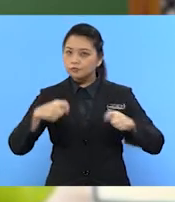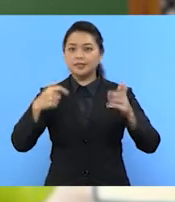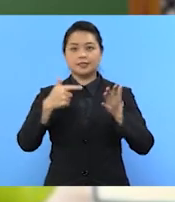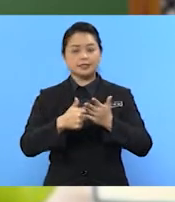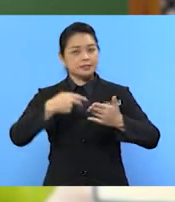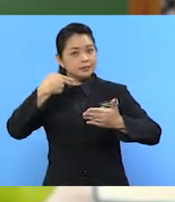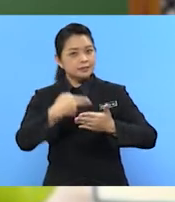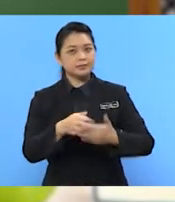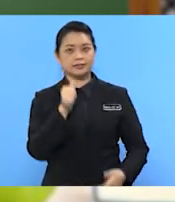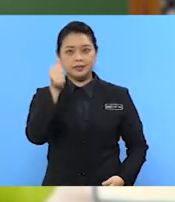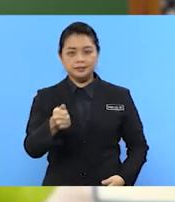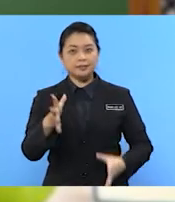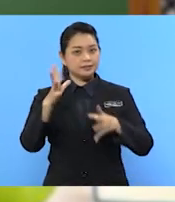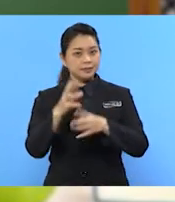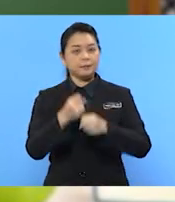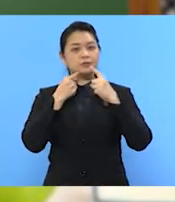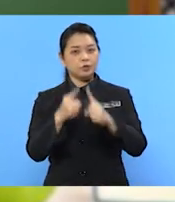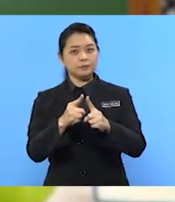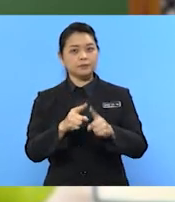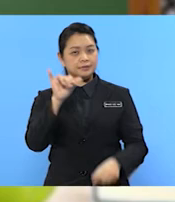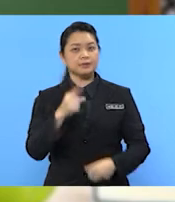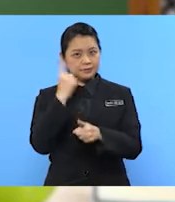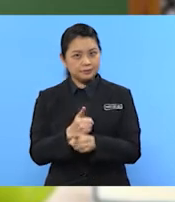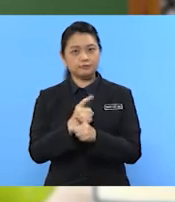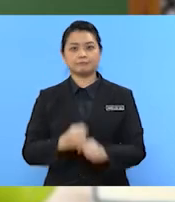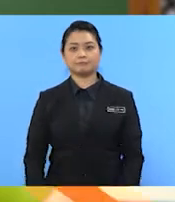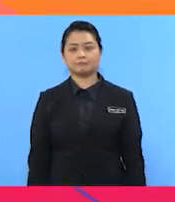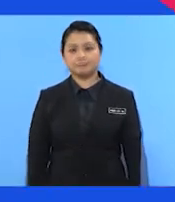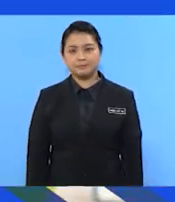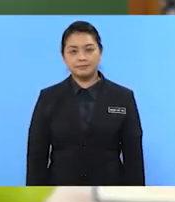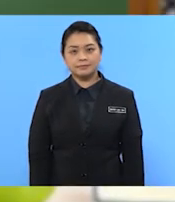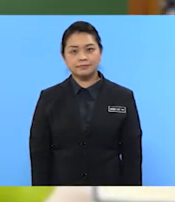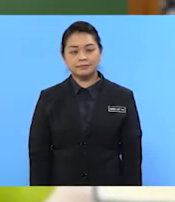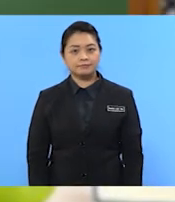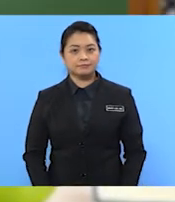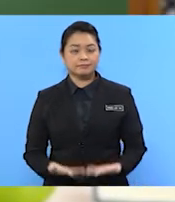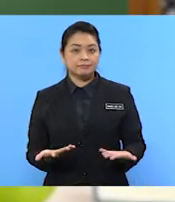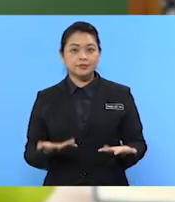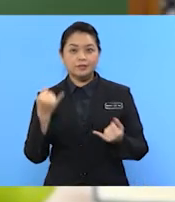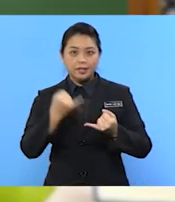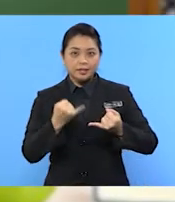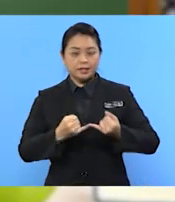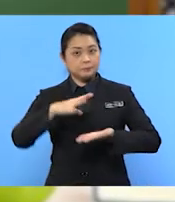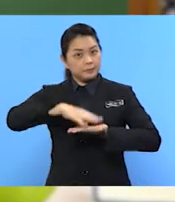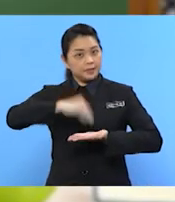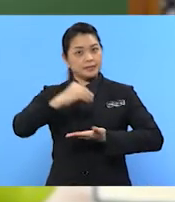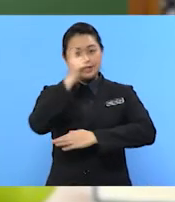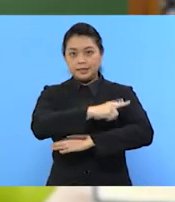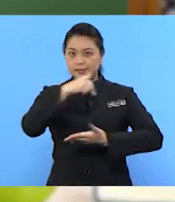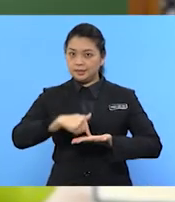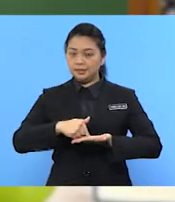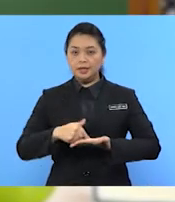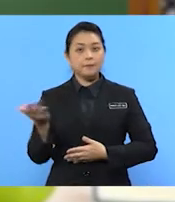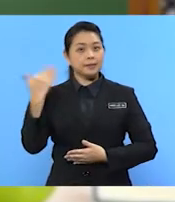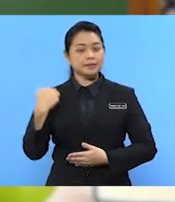lagi sehingga anda mendapat jawapan yang betul. Sebelum cikgu mengakhiri sesi pembelajaran hari